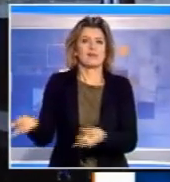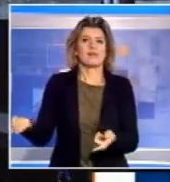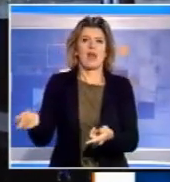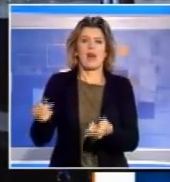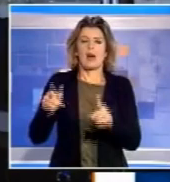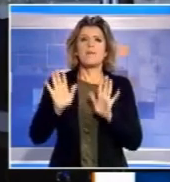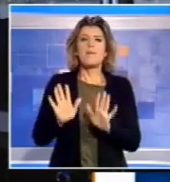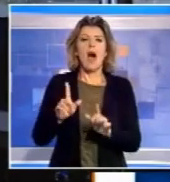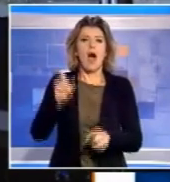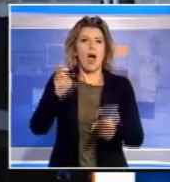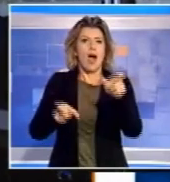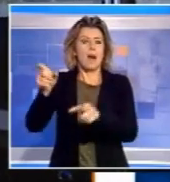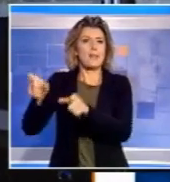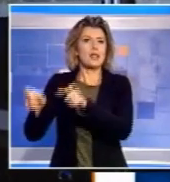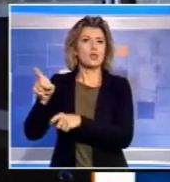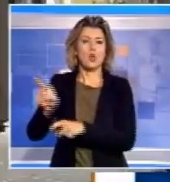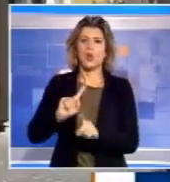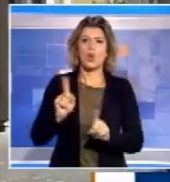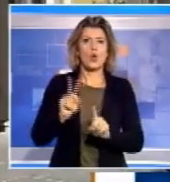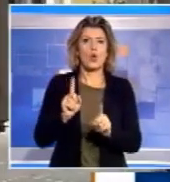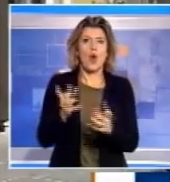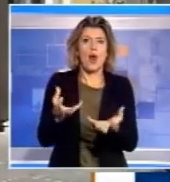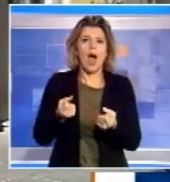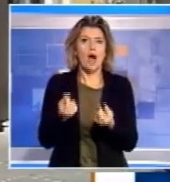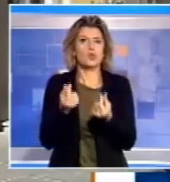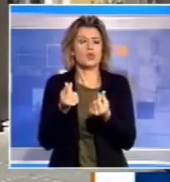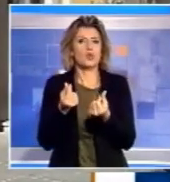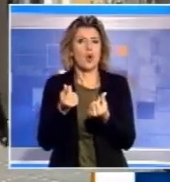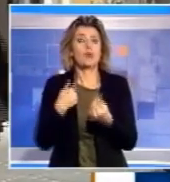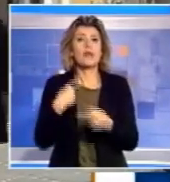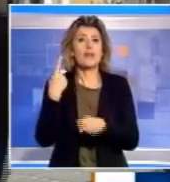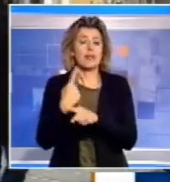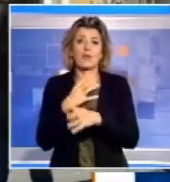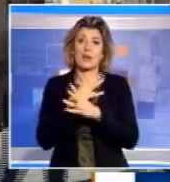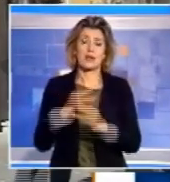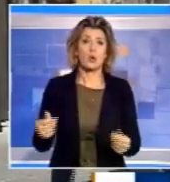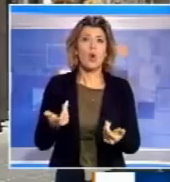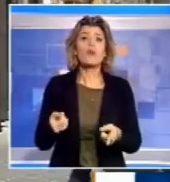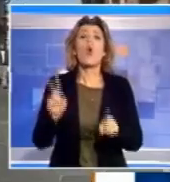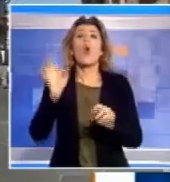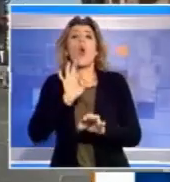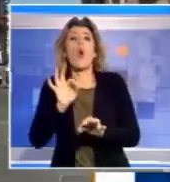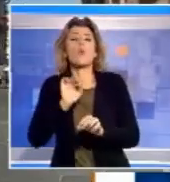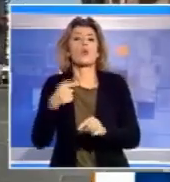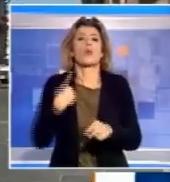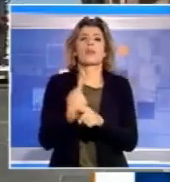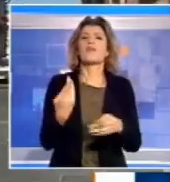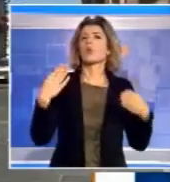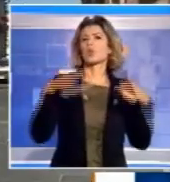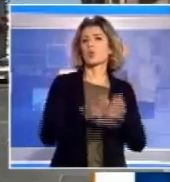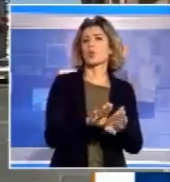la gente non ha soldi dobbiamo vedere come fare altrimenti dobbiamo chiudere l'inverno invece invernali